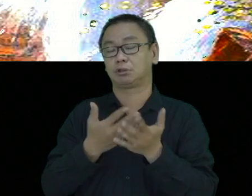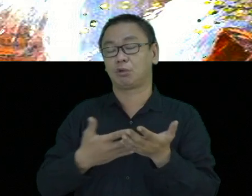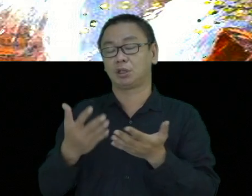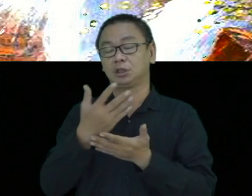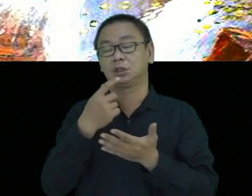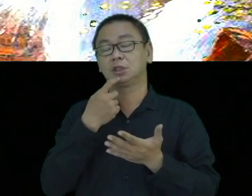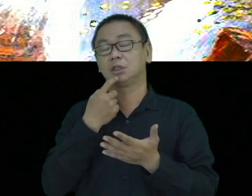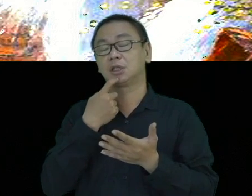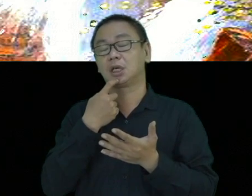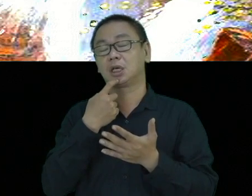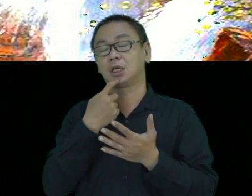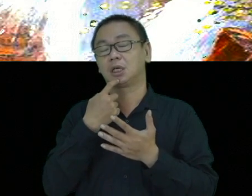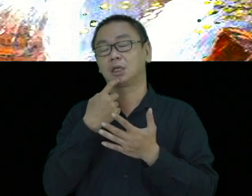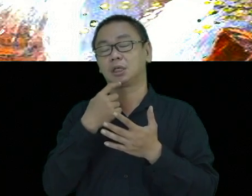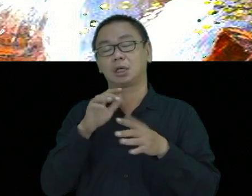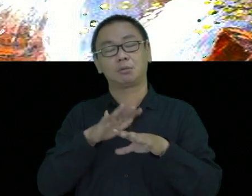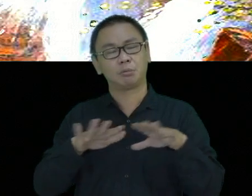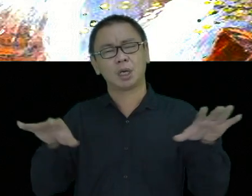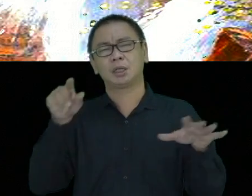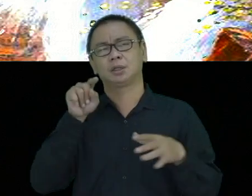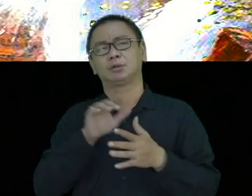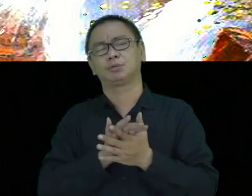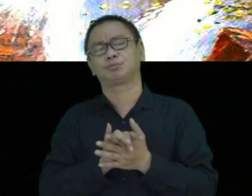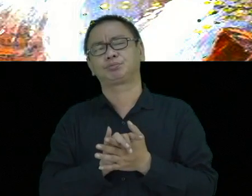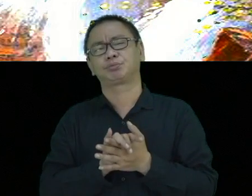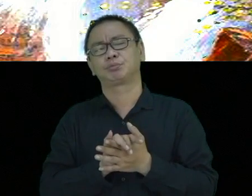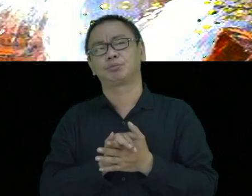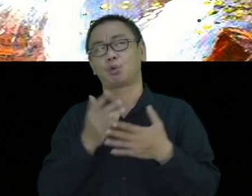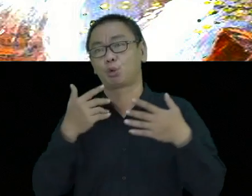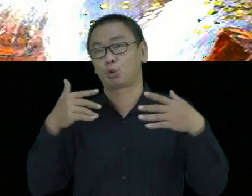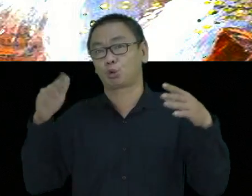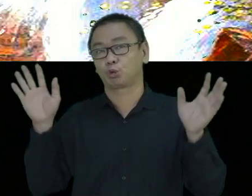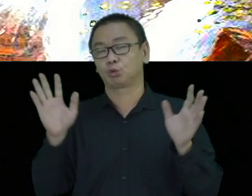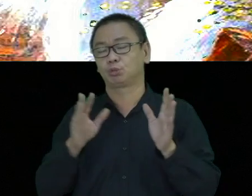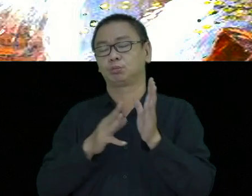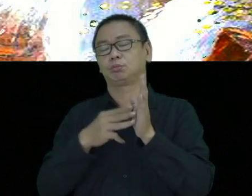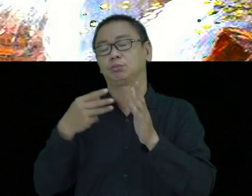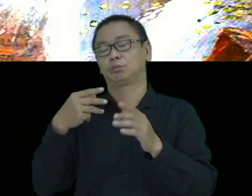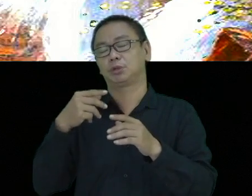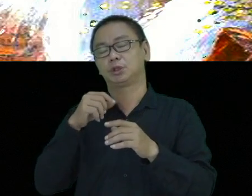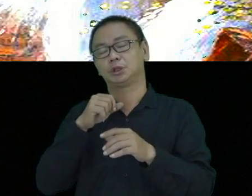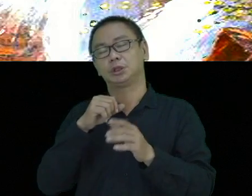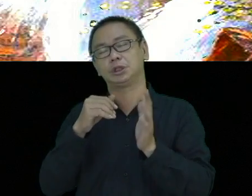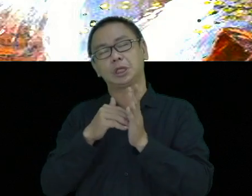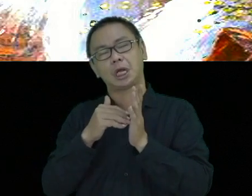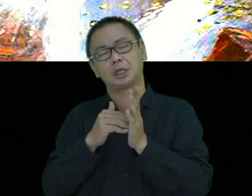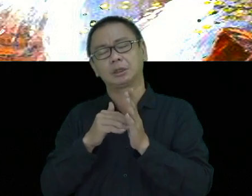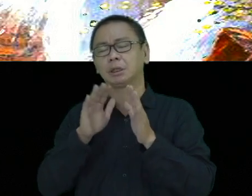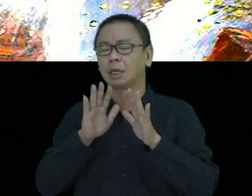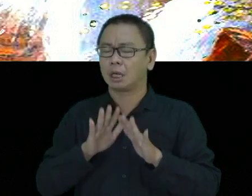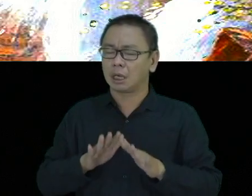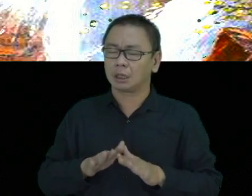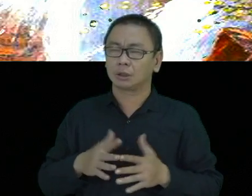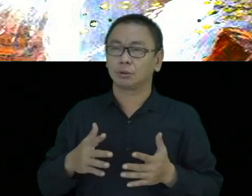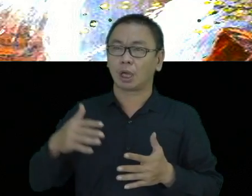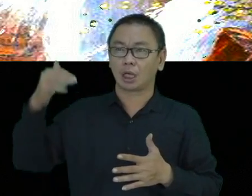Ya, bahwa burung merpati kecil itu beristirahat dengan tenang di sarangnya meskipun air terjun